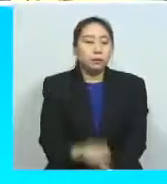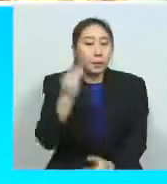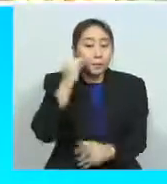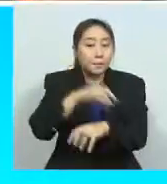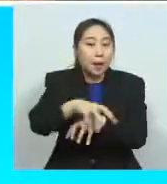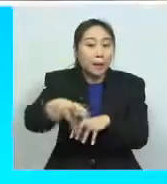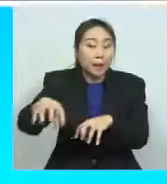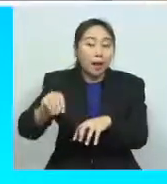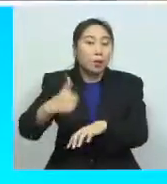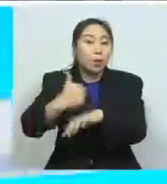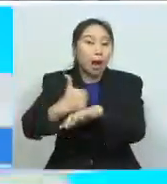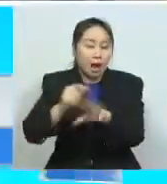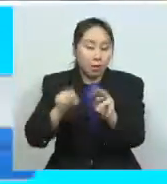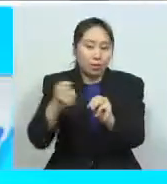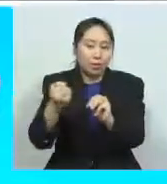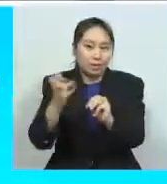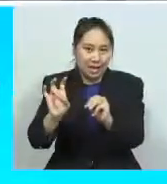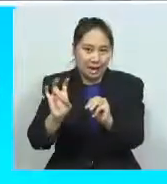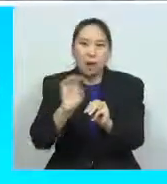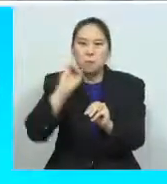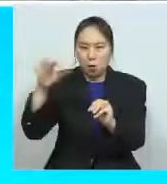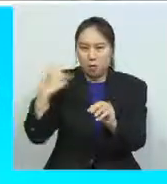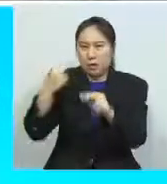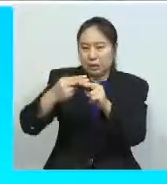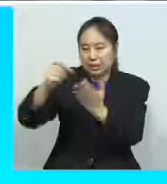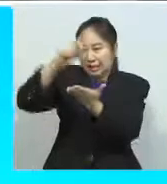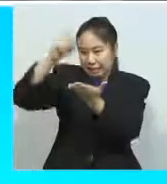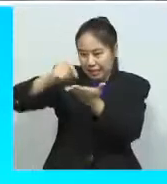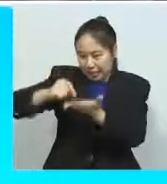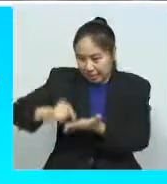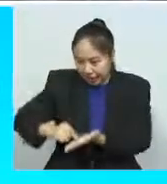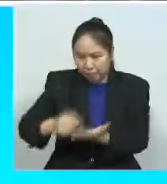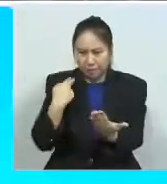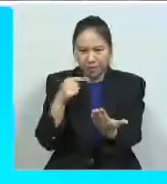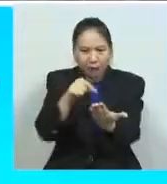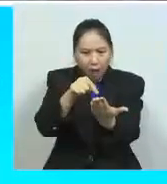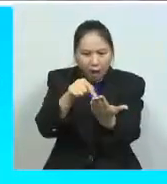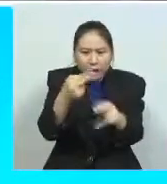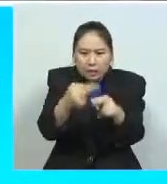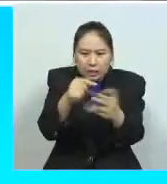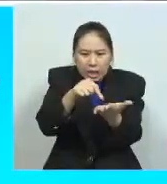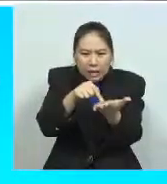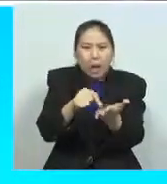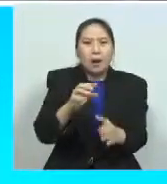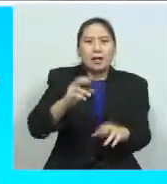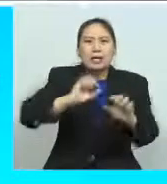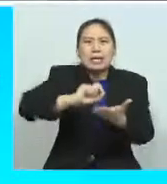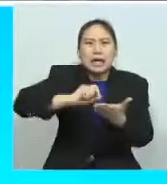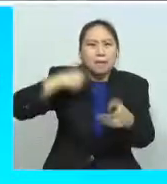อกว่ารายชื่อมีคนเขียนหนังสือไม่เป็นอยู่คนหนึ่งชื่อคุณบุญนำกำลังเรียกมาสอบนะถ้